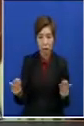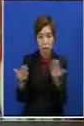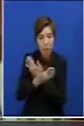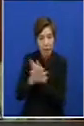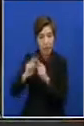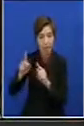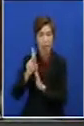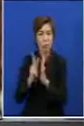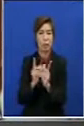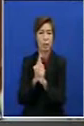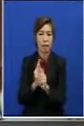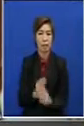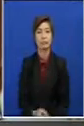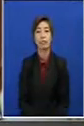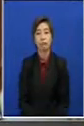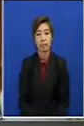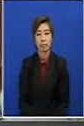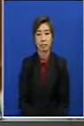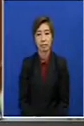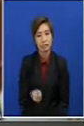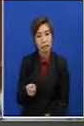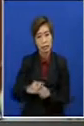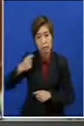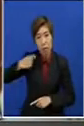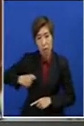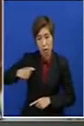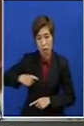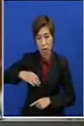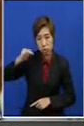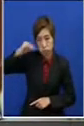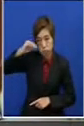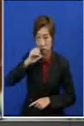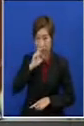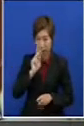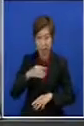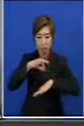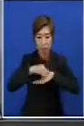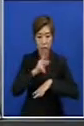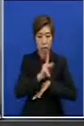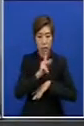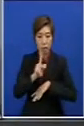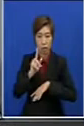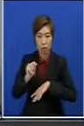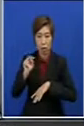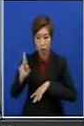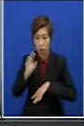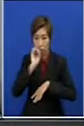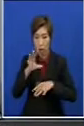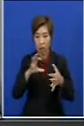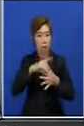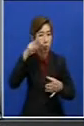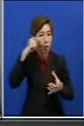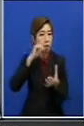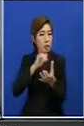ลักกฎหมาย สมมติฐานของอัยการอาวุโสซึ่งมีบทบาทเป็นกตตล.ตอบรับกับความรู้สึกของน